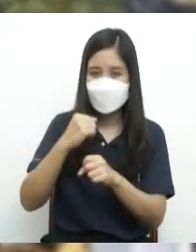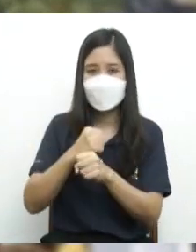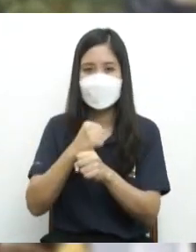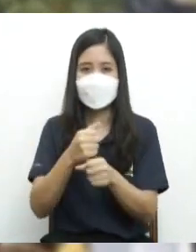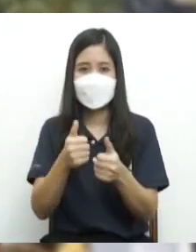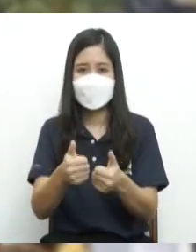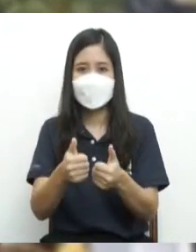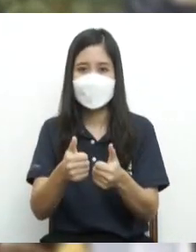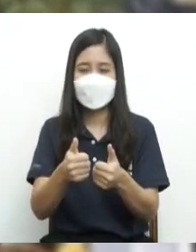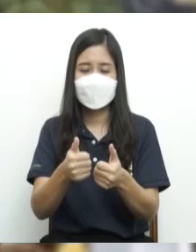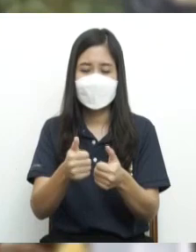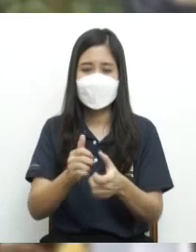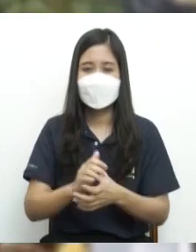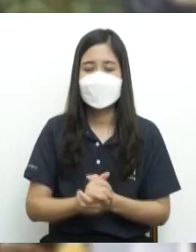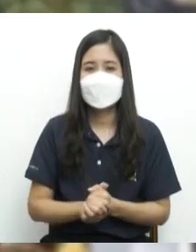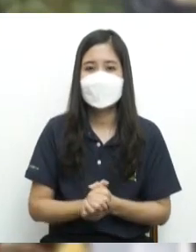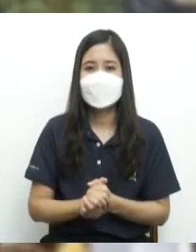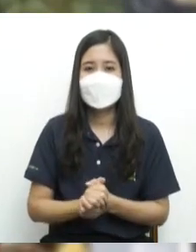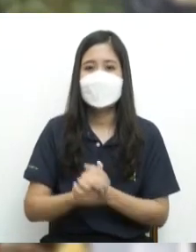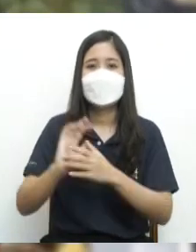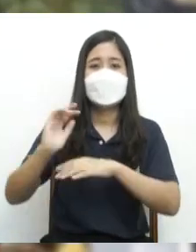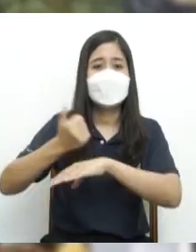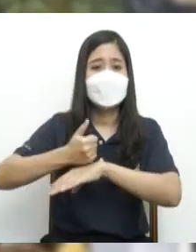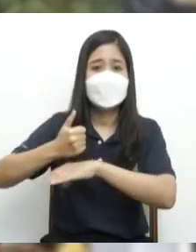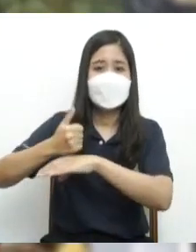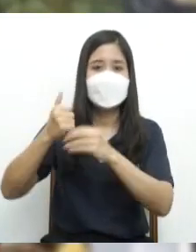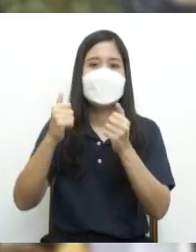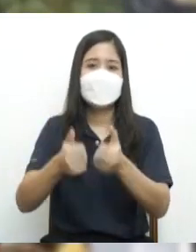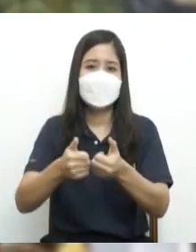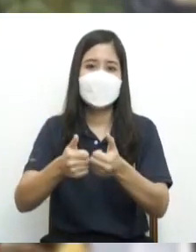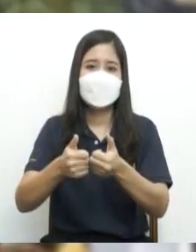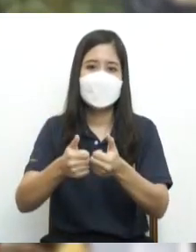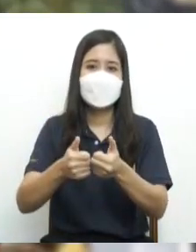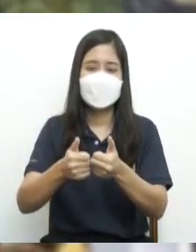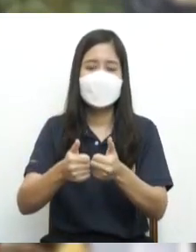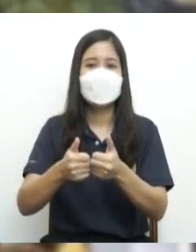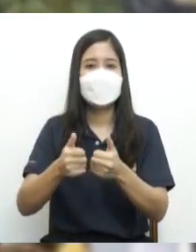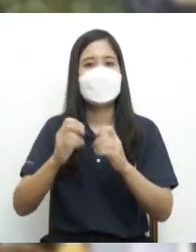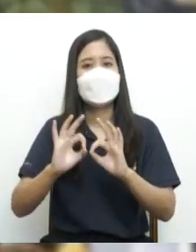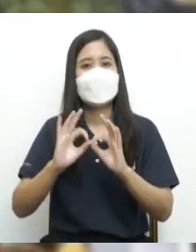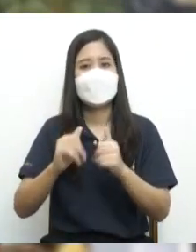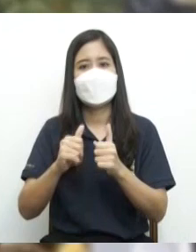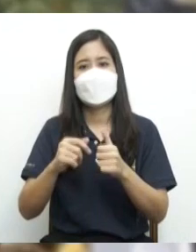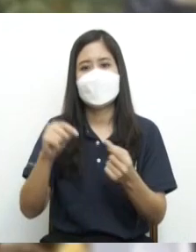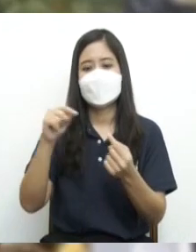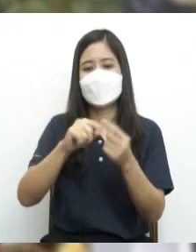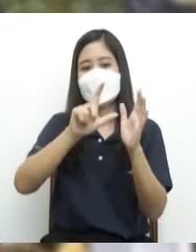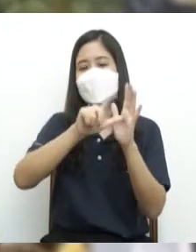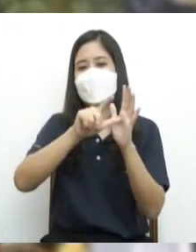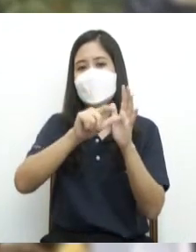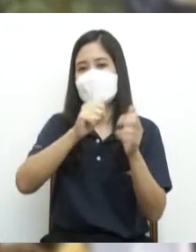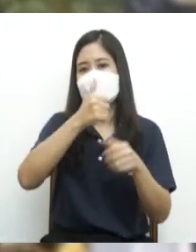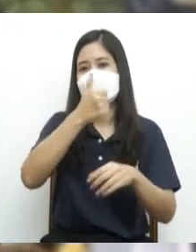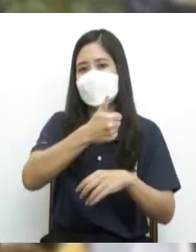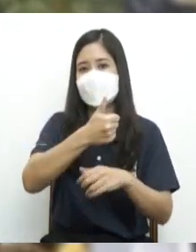ราได้มีผู้บังคับบัญชาที่ดีที่ผมเรียนว่าเมื่อกี้ว่ามีผู้บังคับบัญชาระดับเลขาธิการนะเป็น10ท่านนะทุกท่าน